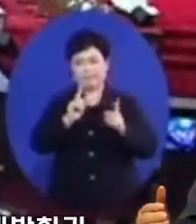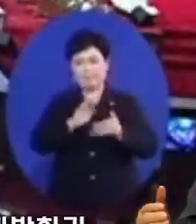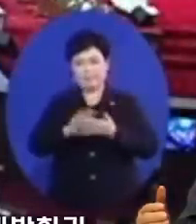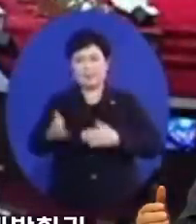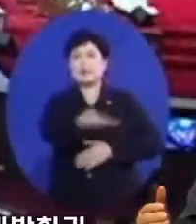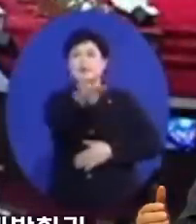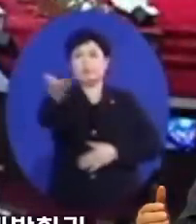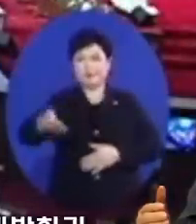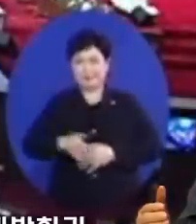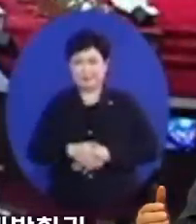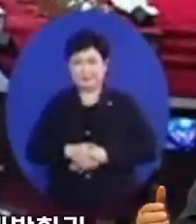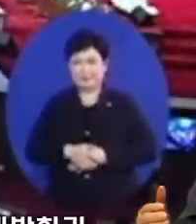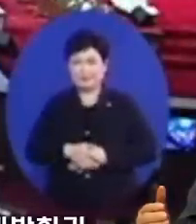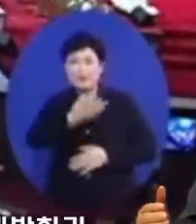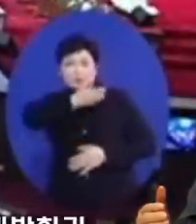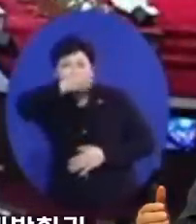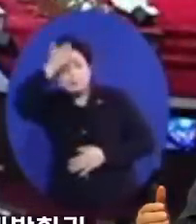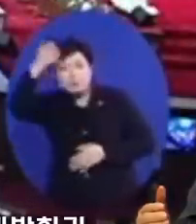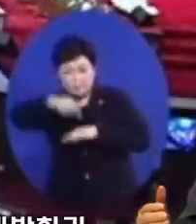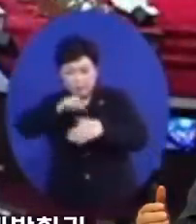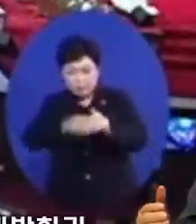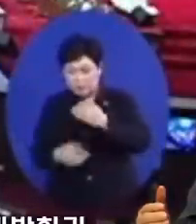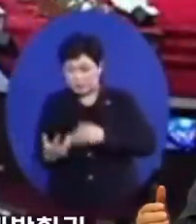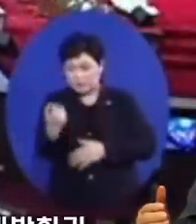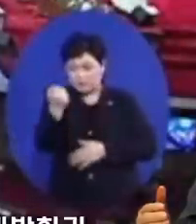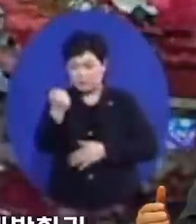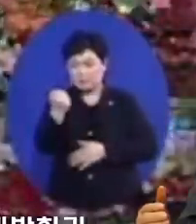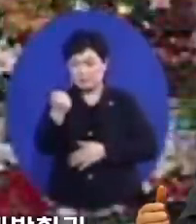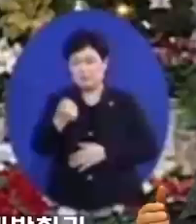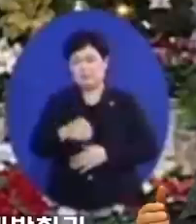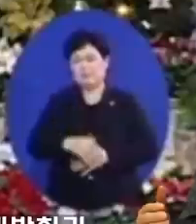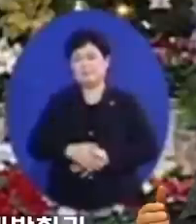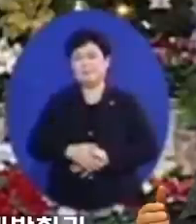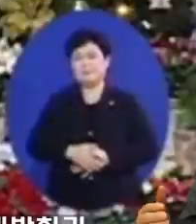여러분, 꿈을 마음속에 가져서